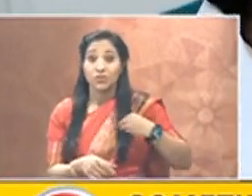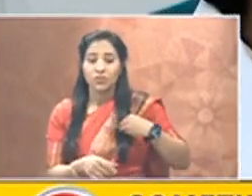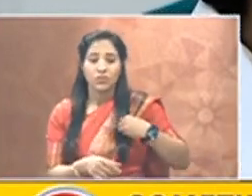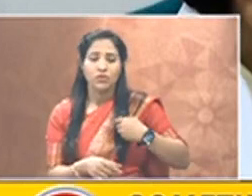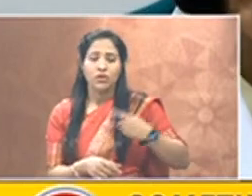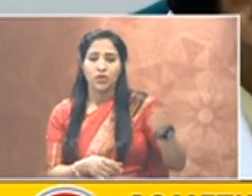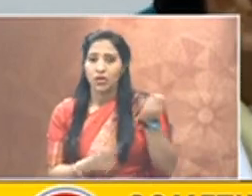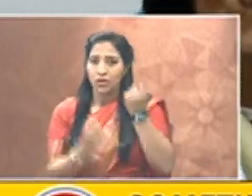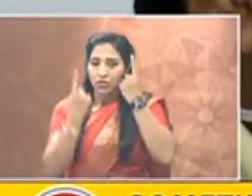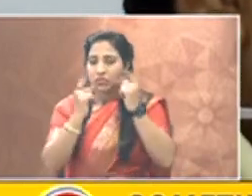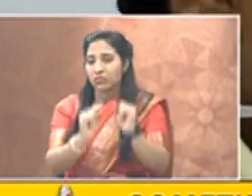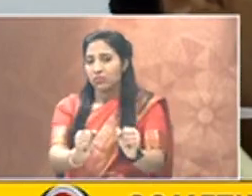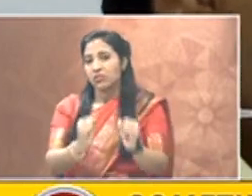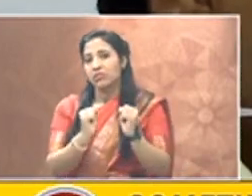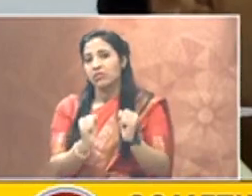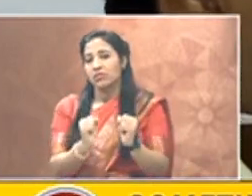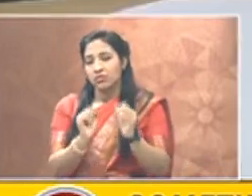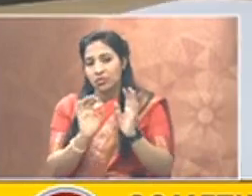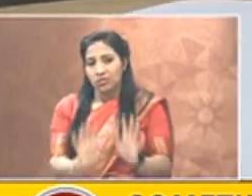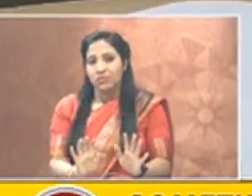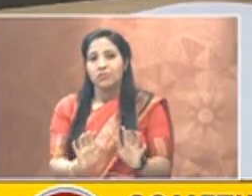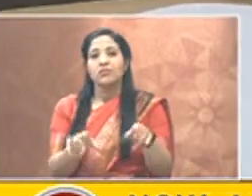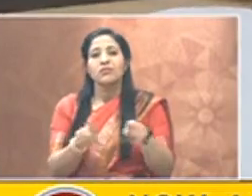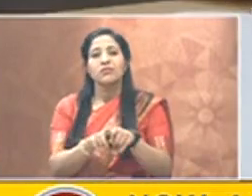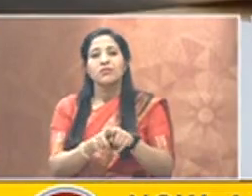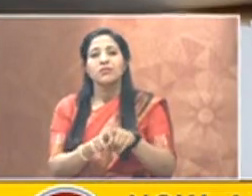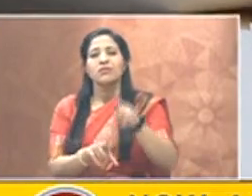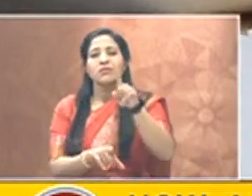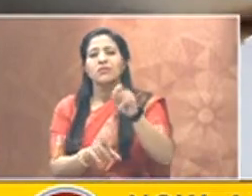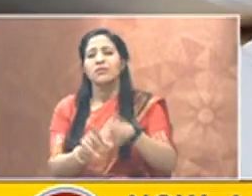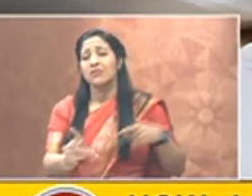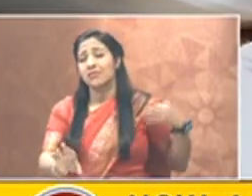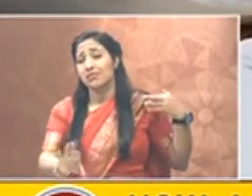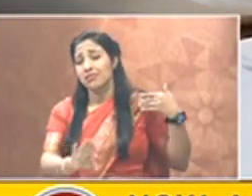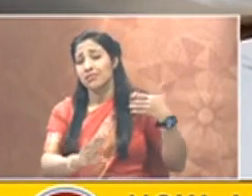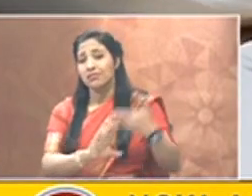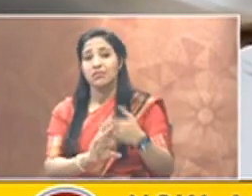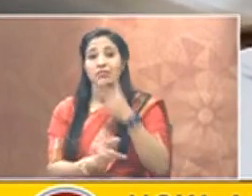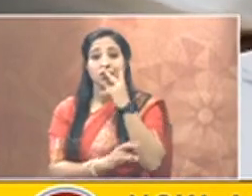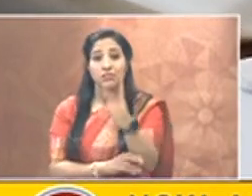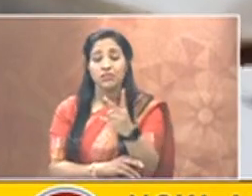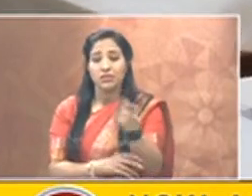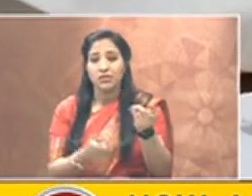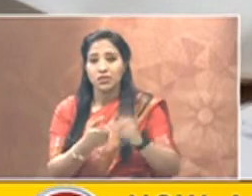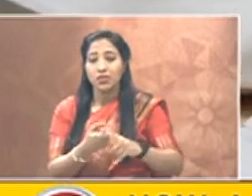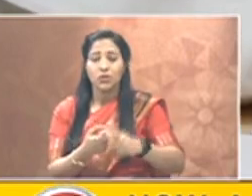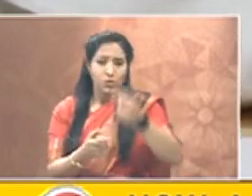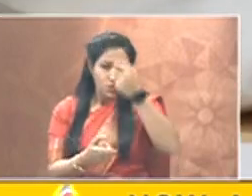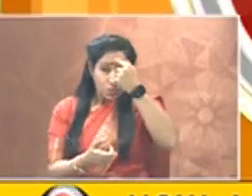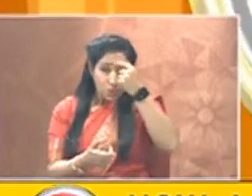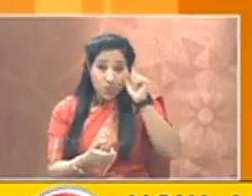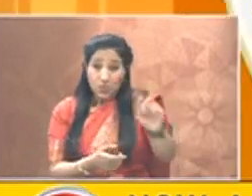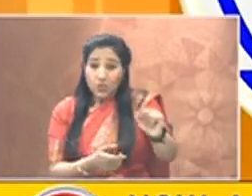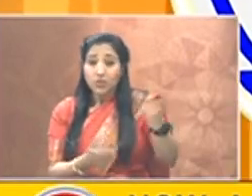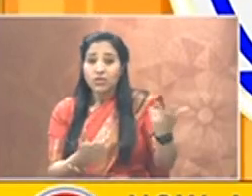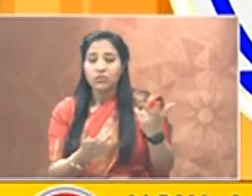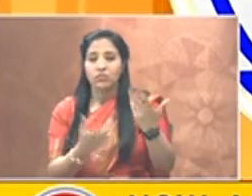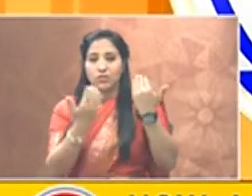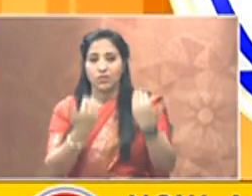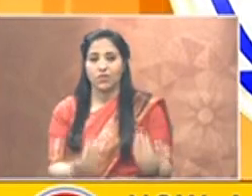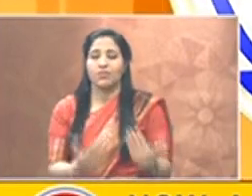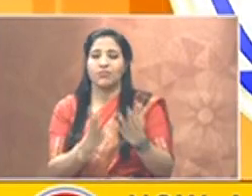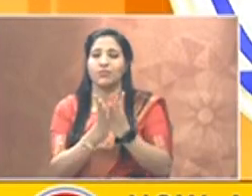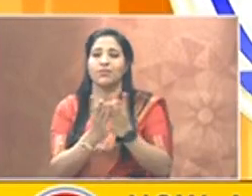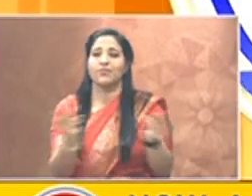समझ पाना कई बार बहुत मुश्किल हो जाता है। दशकों से चली आ रही इस समस्या का भी अब